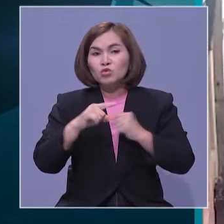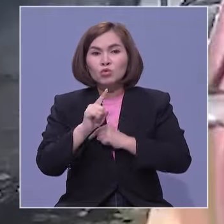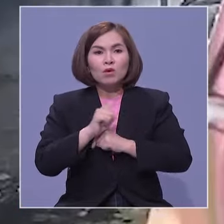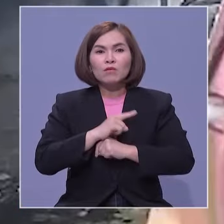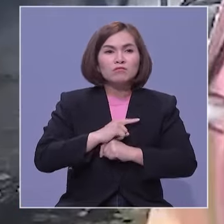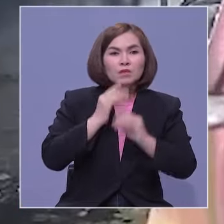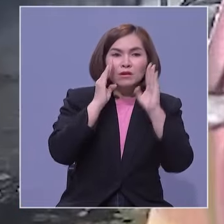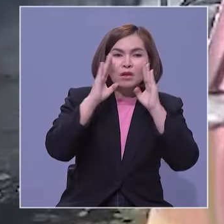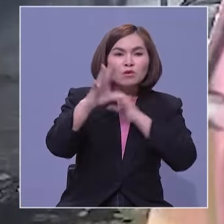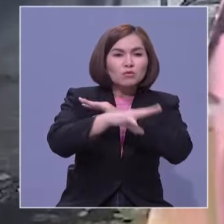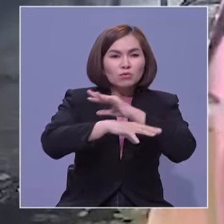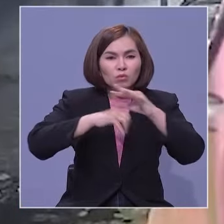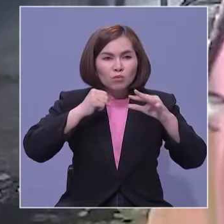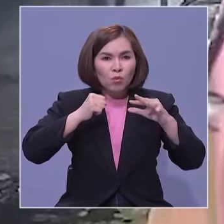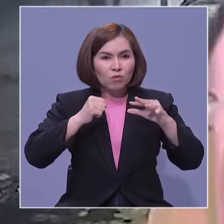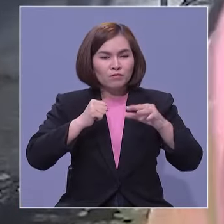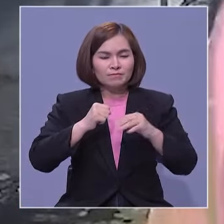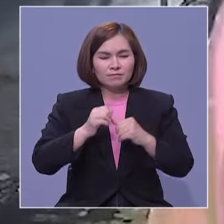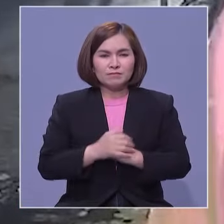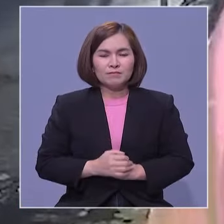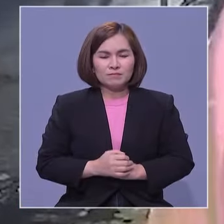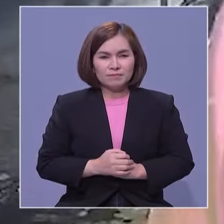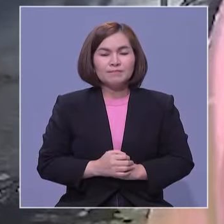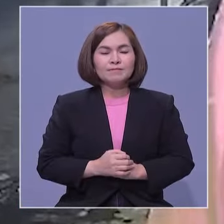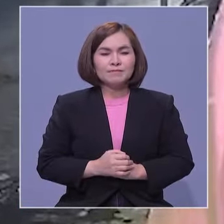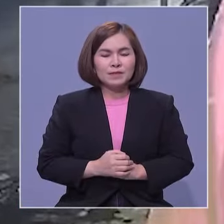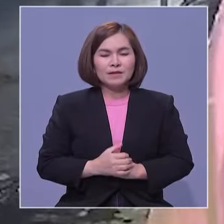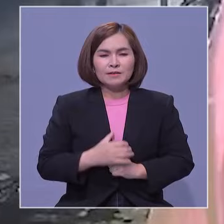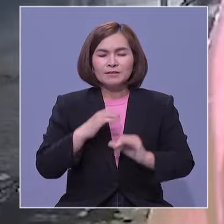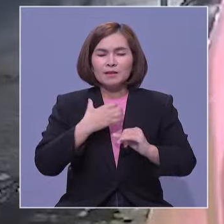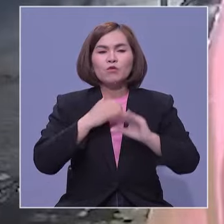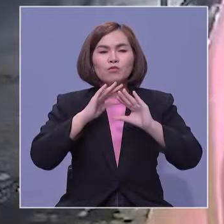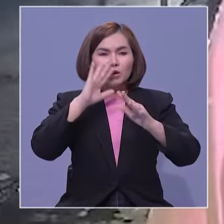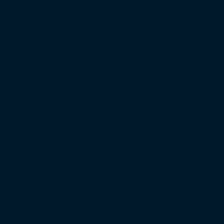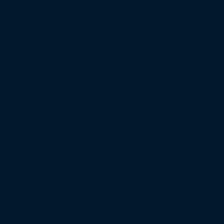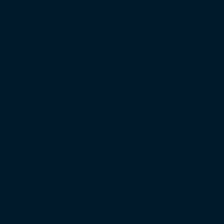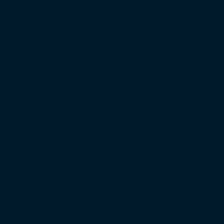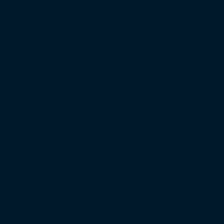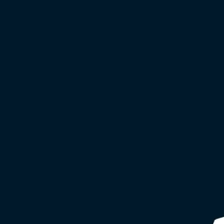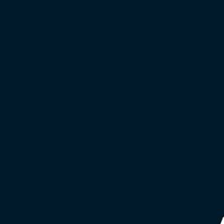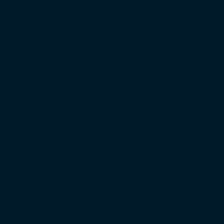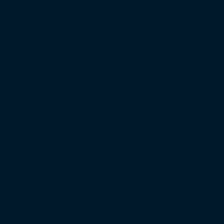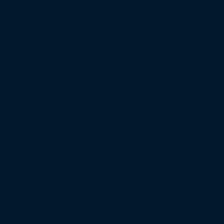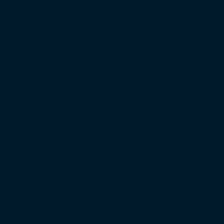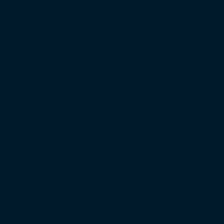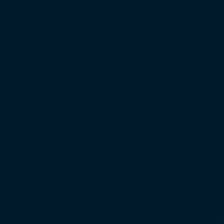นี้แล้วเนี่ยทำเป็นขบวนการดูเนียนเหลือเกินนะครับเพราะฉะนั้นฝากตำรวจจัดการด้วยนะครับ